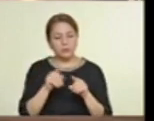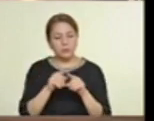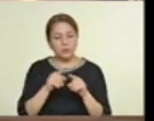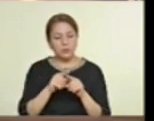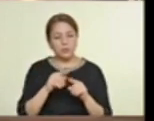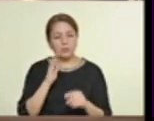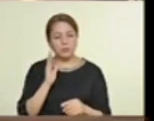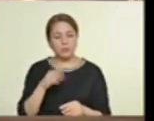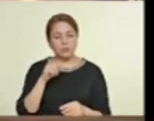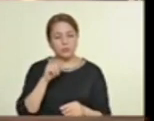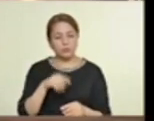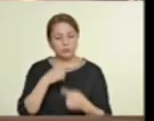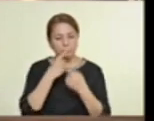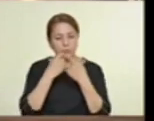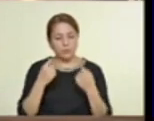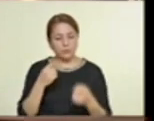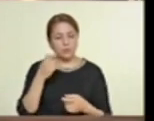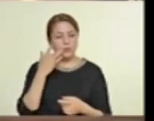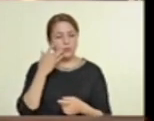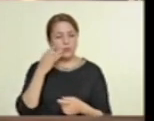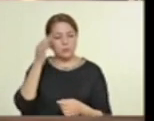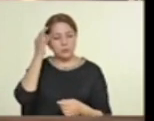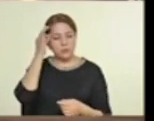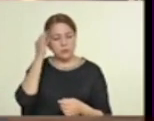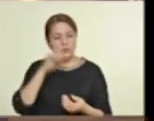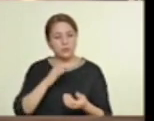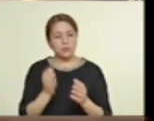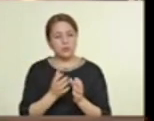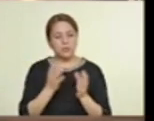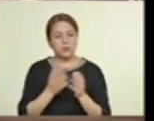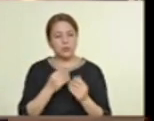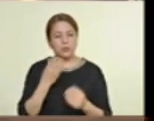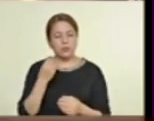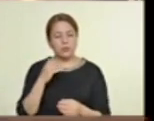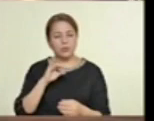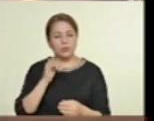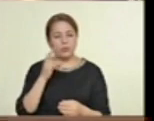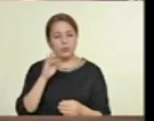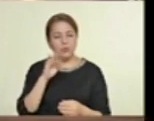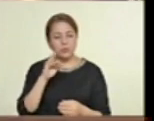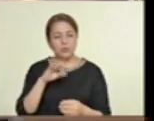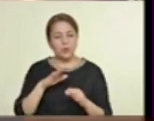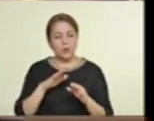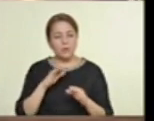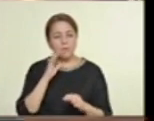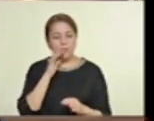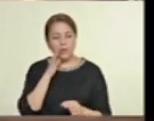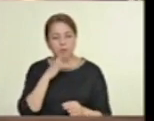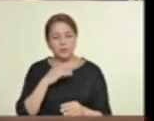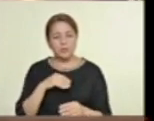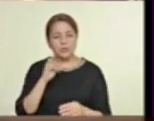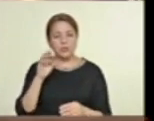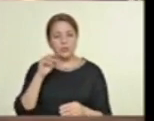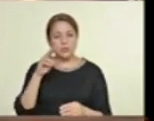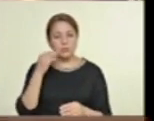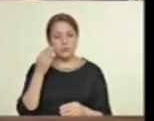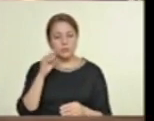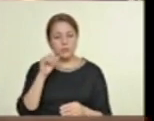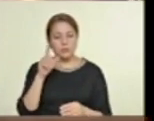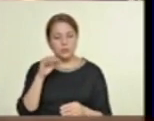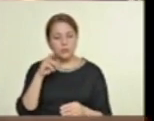doim esda saqlashga harakat qiling. Bundan tashqari o'rin payt kelishigi qo'shimchasi da ham kelishiklar